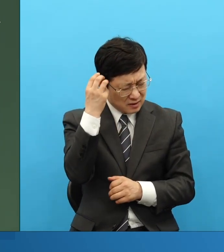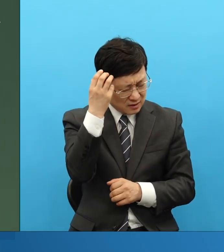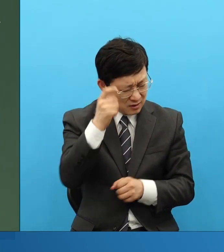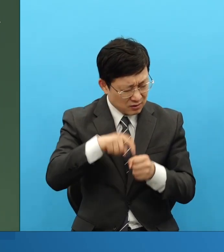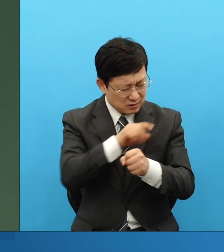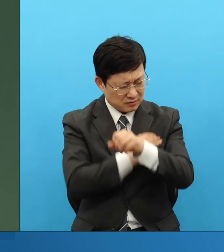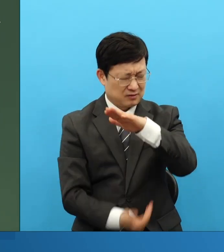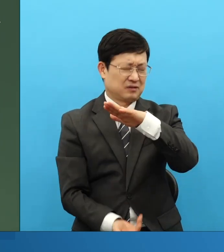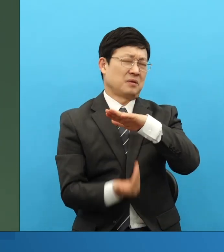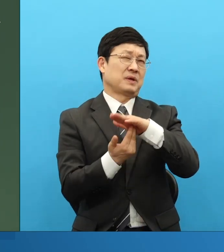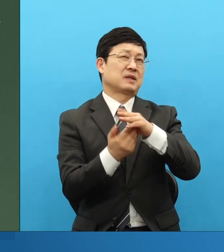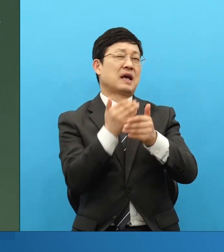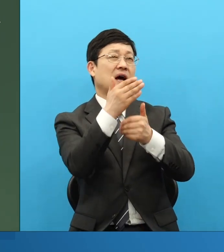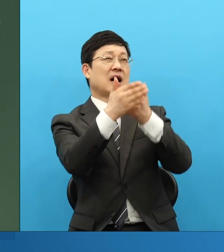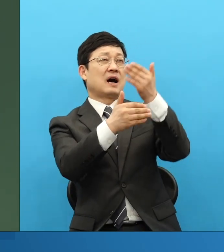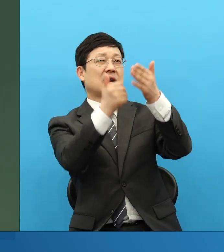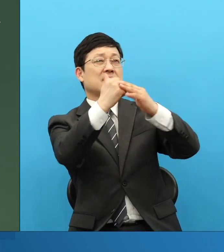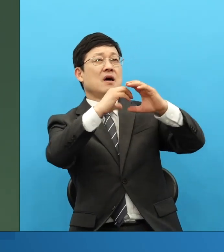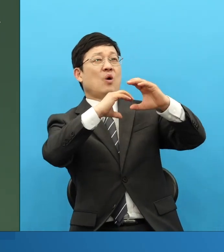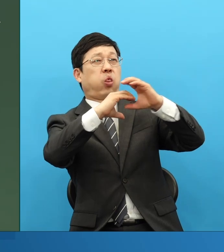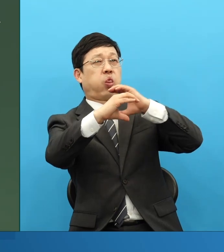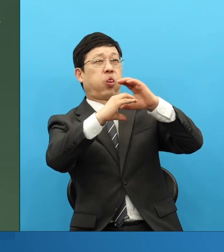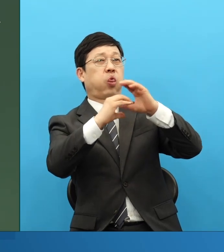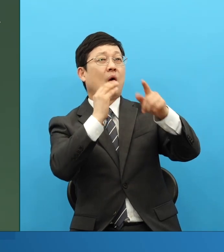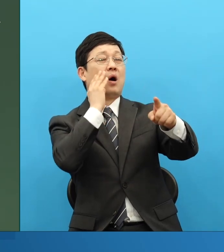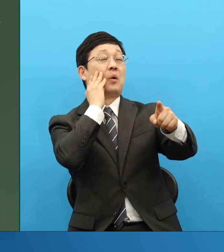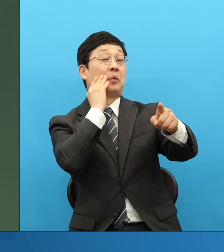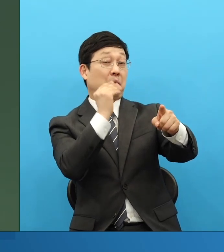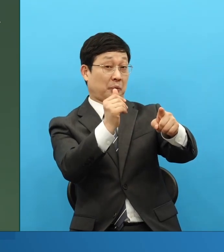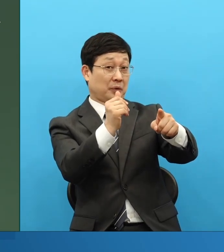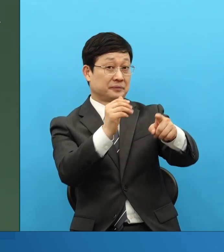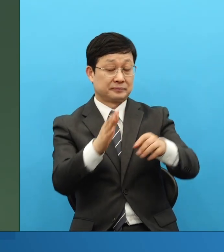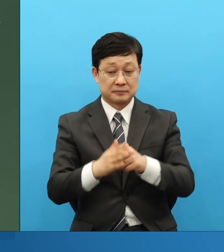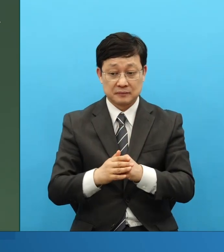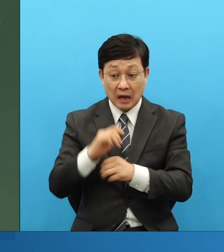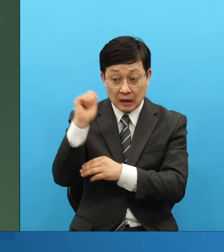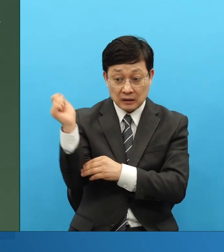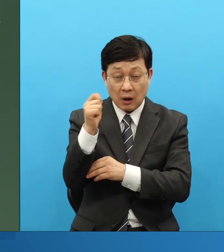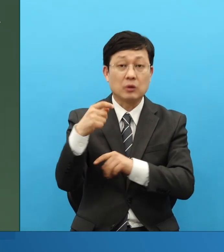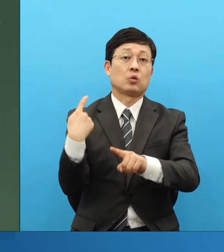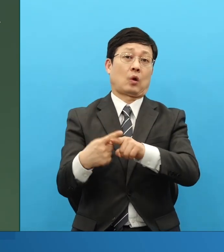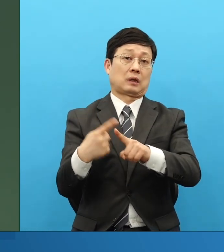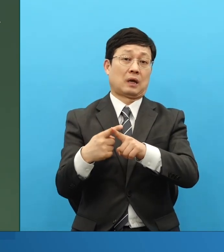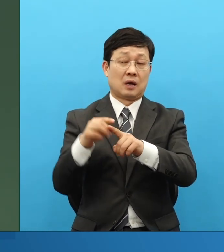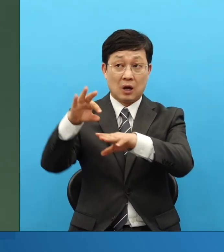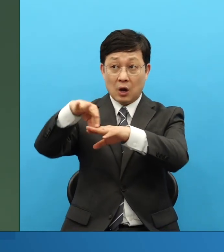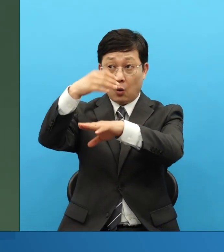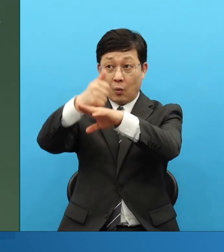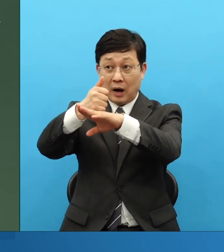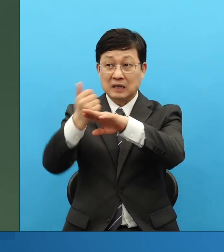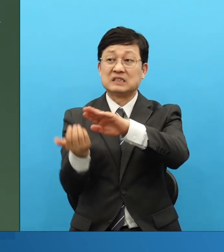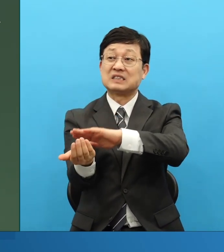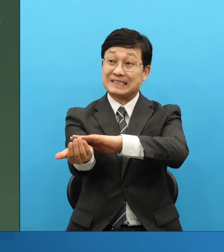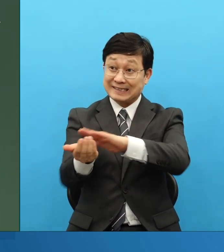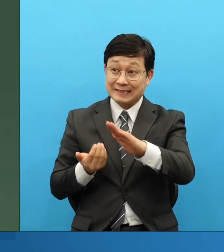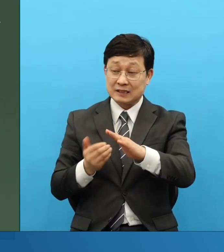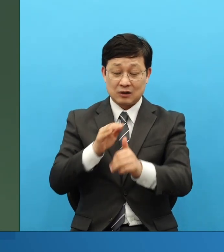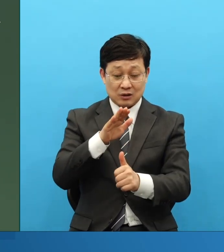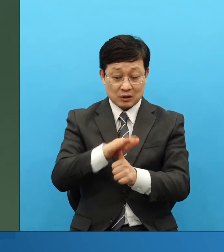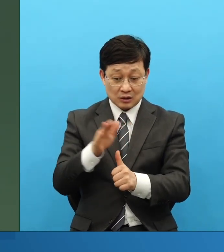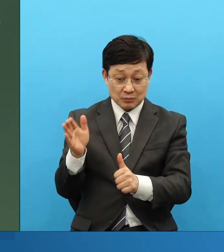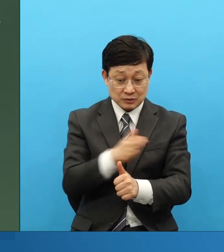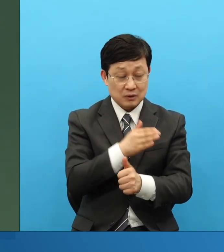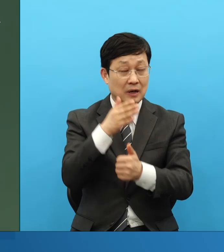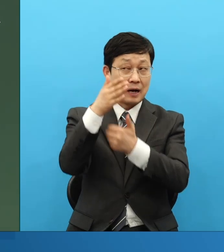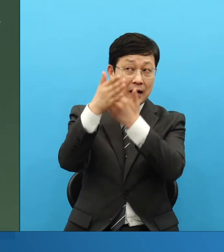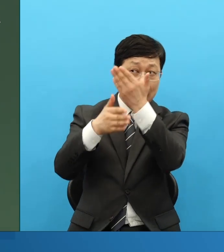왕 되기 전에 영적 서밋이 먼저 Before 됐어요. David became king, he became 이게 the spiritual 중요합니다. summit first. That's what's important.